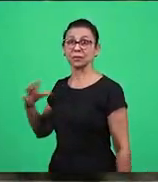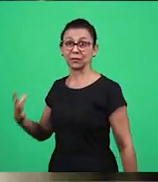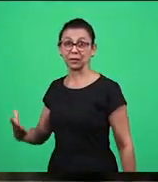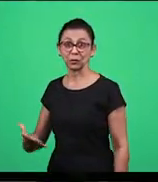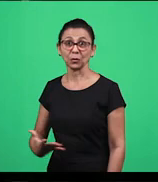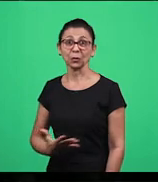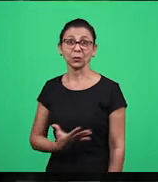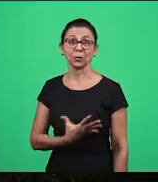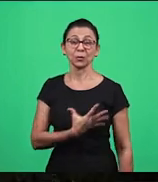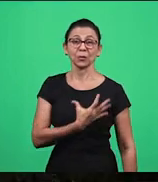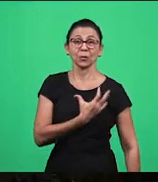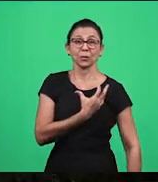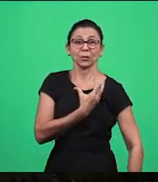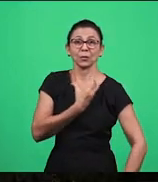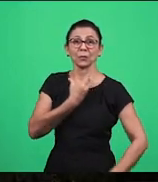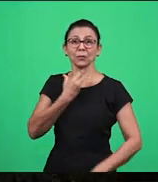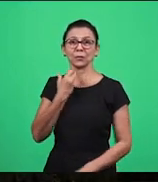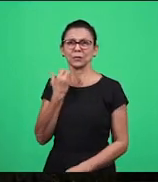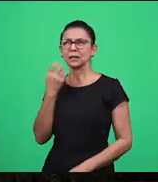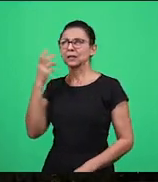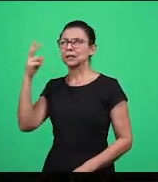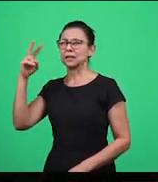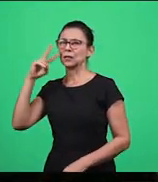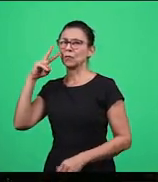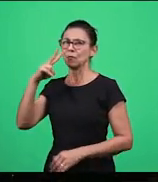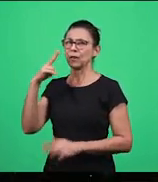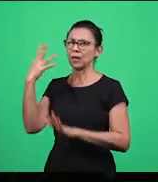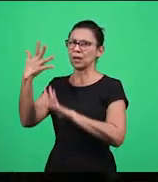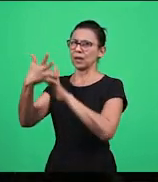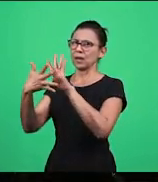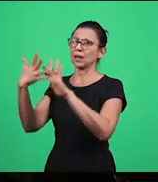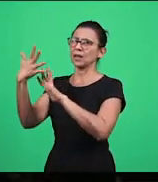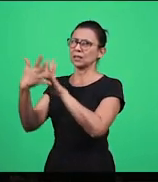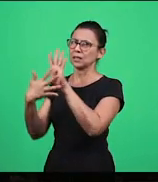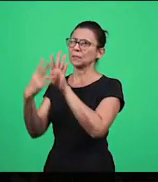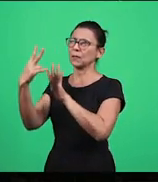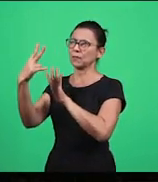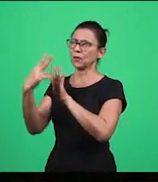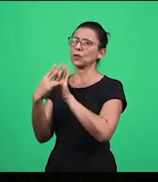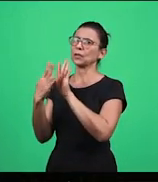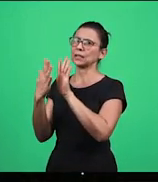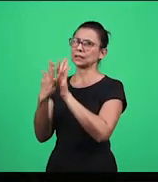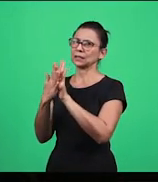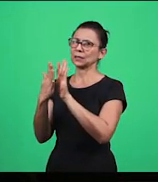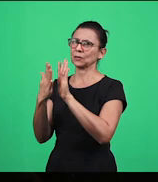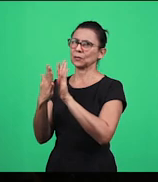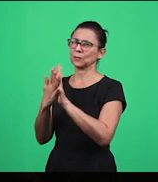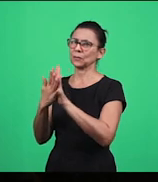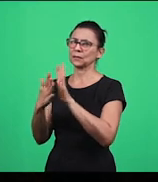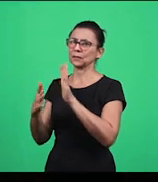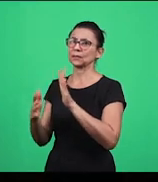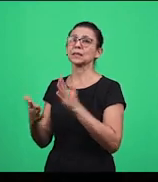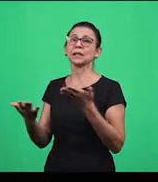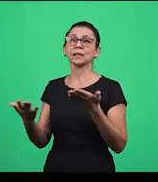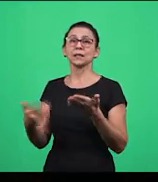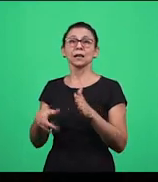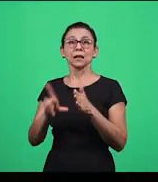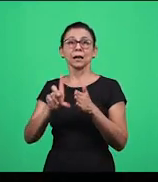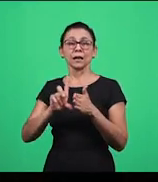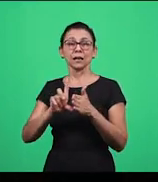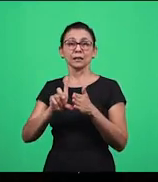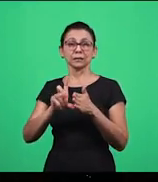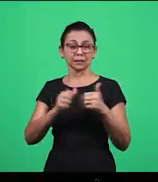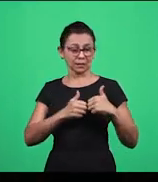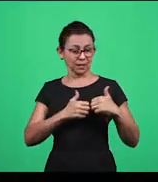Если ослабела вера твоя в Спасителя, Бог не слышит твои молитвы